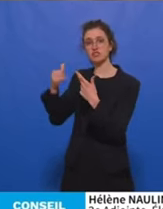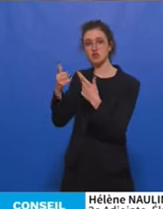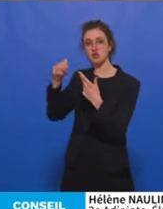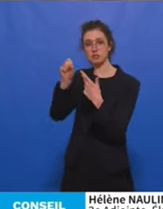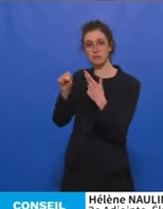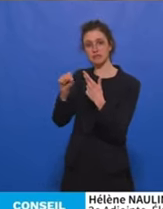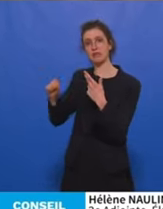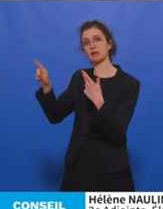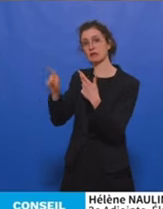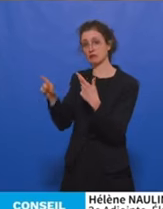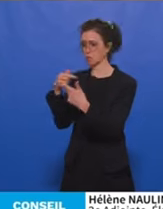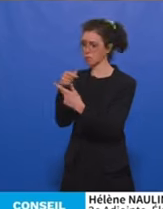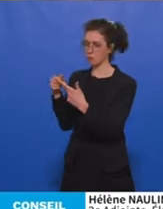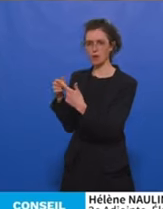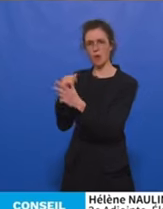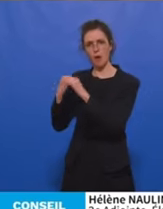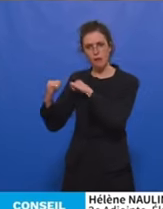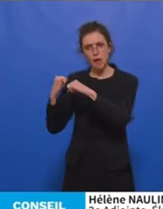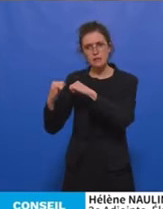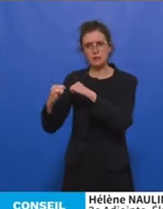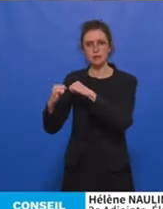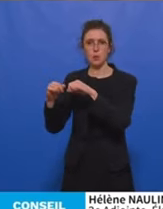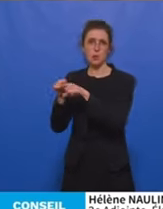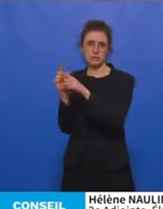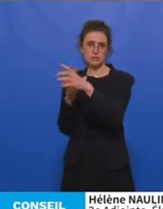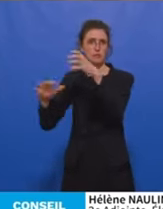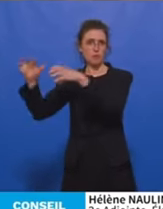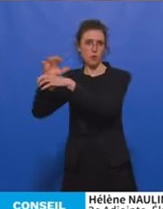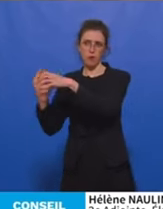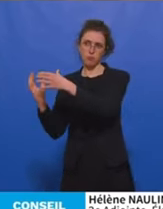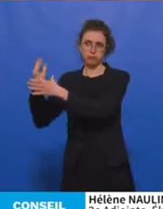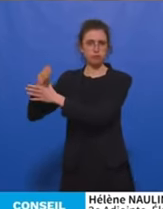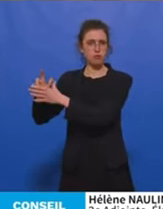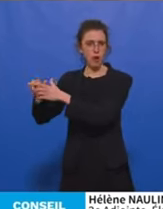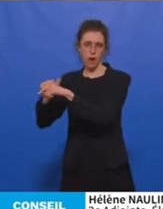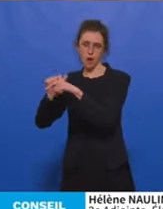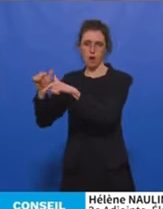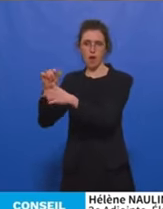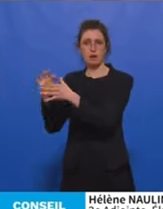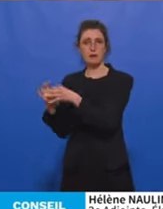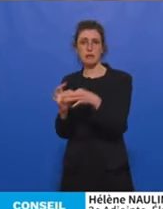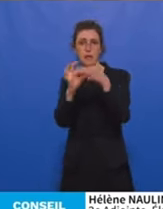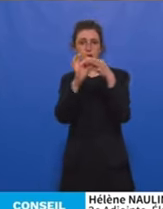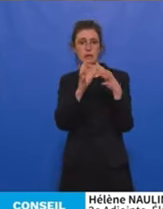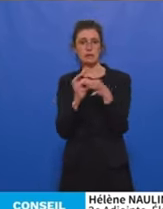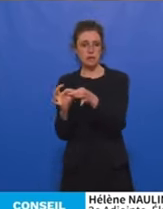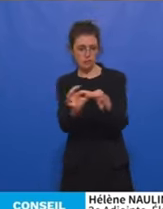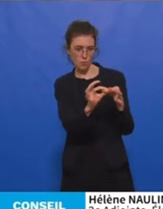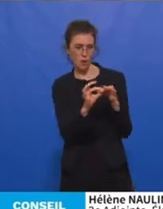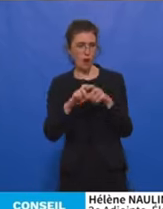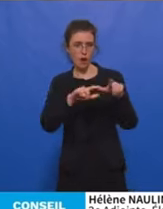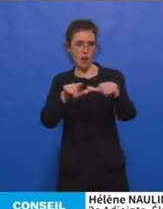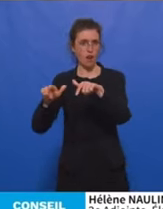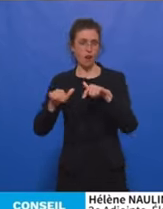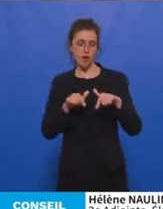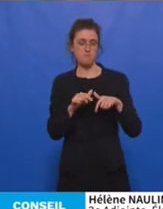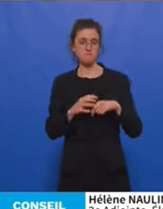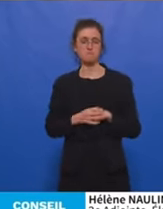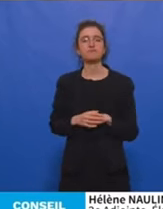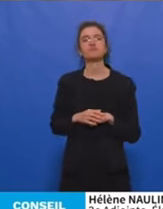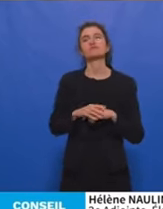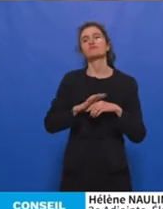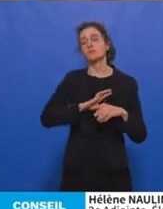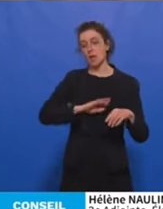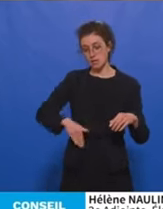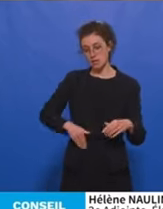l'œuvre aussi à l'échelle de la métropole sur ces sujets et en lien avec les territoires autour de la métropole. Je veux juste, pour finir, vous dire